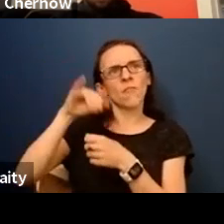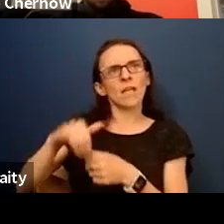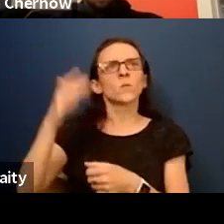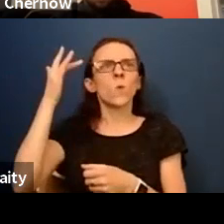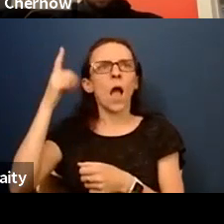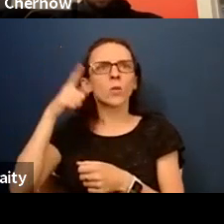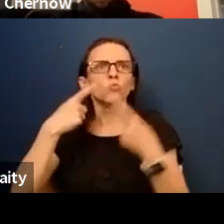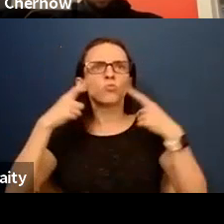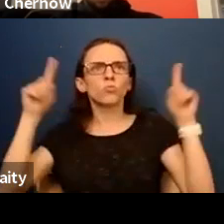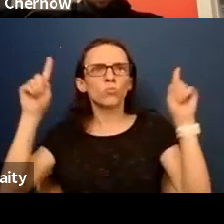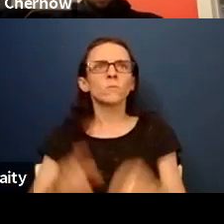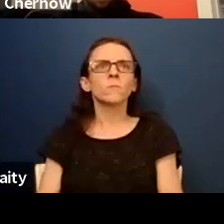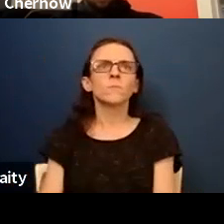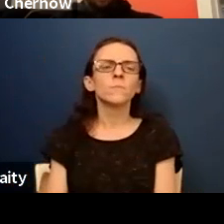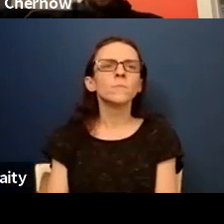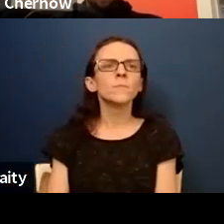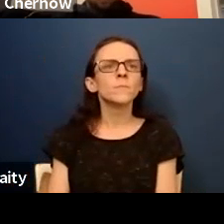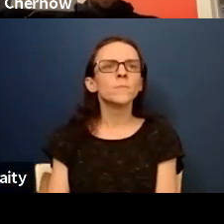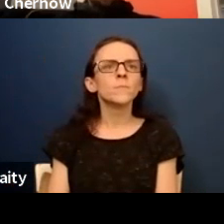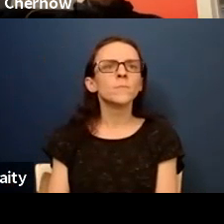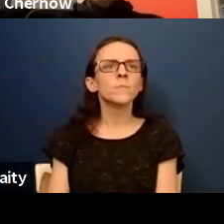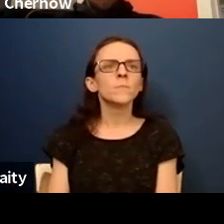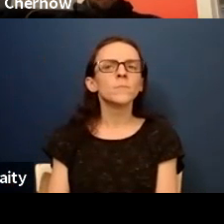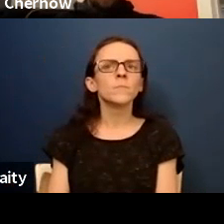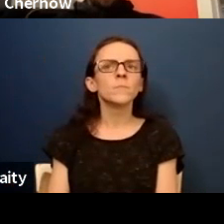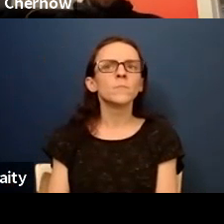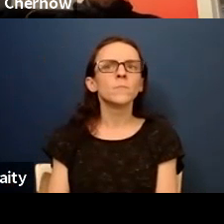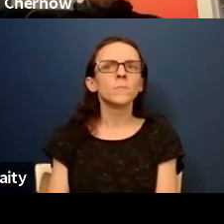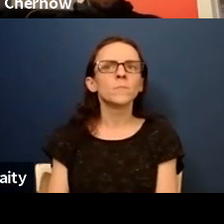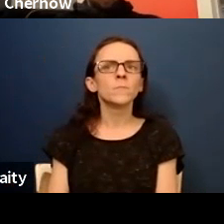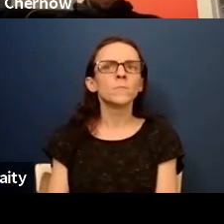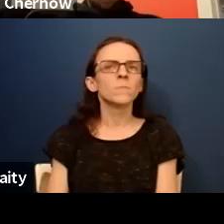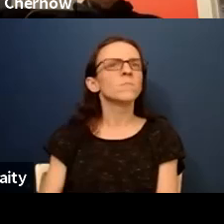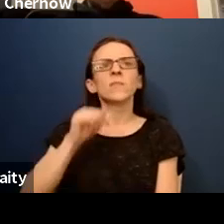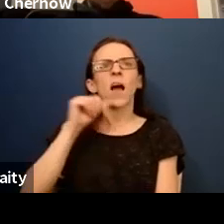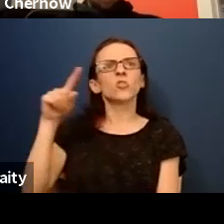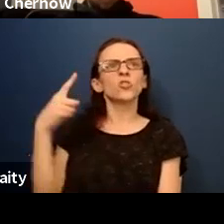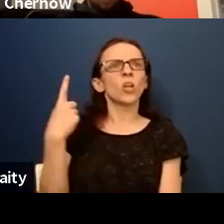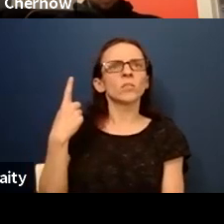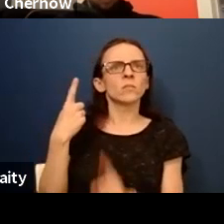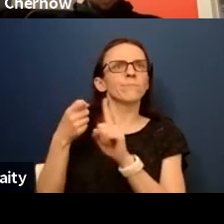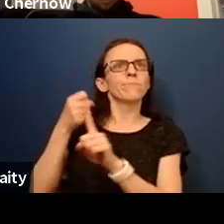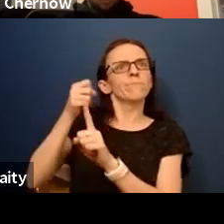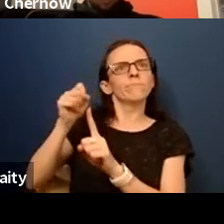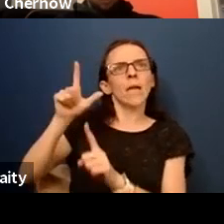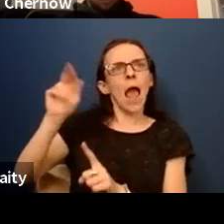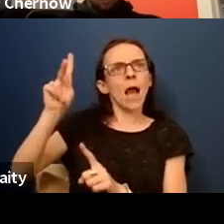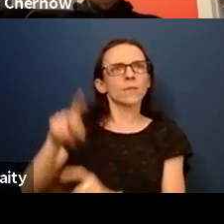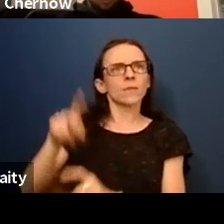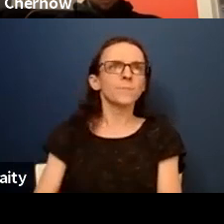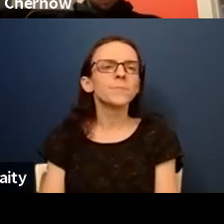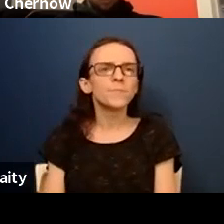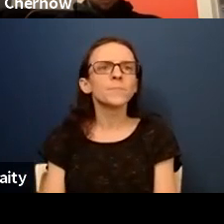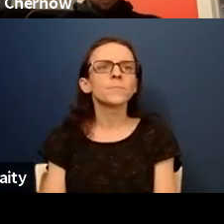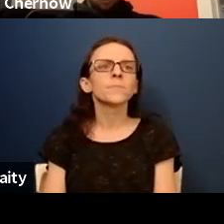哋有呢個運氣可以坐喺呢度。 Instead of pure luck. 其實我咧都好希望可